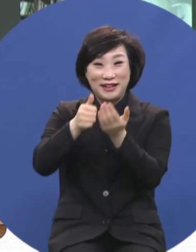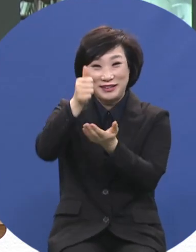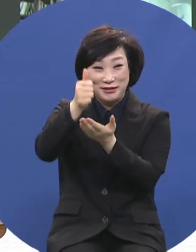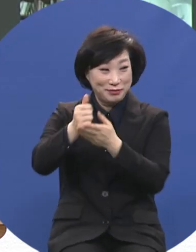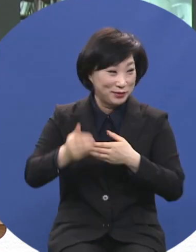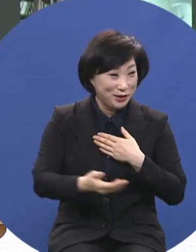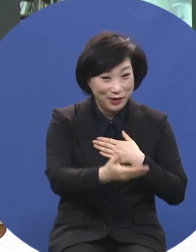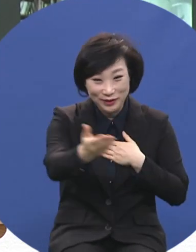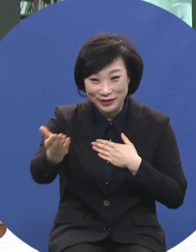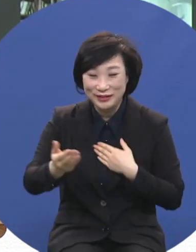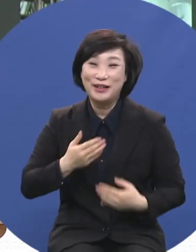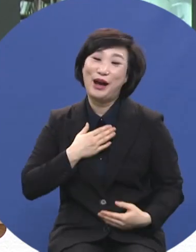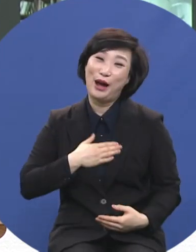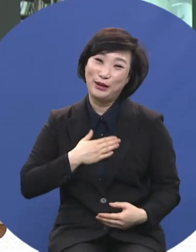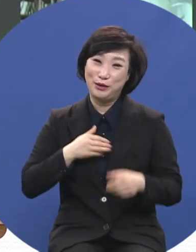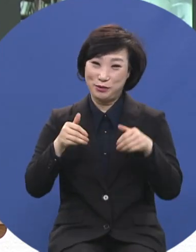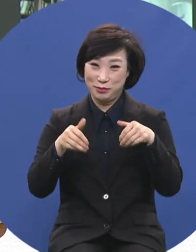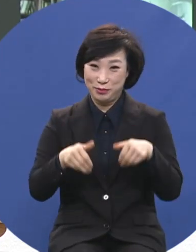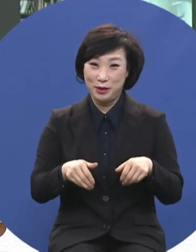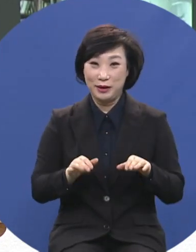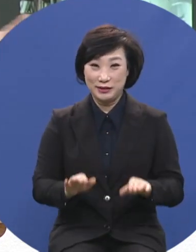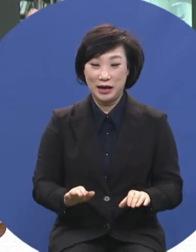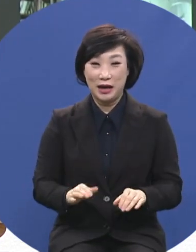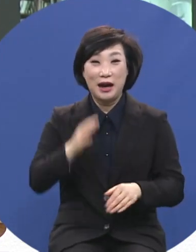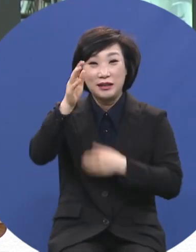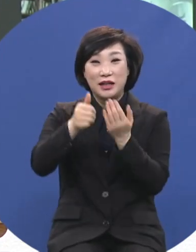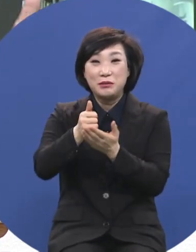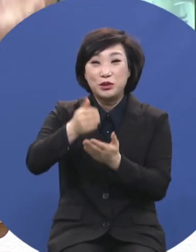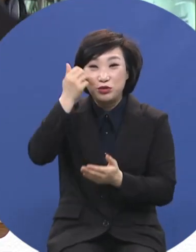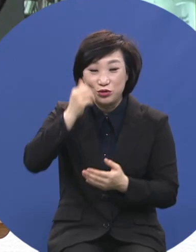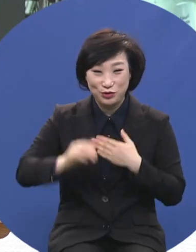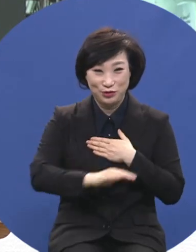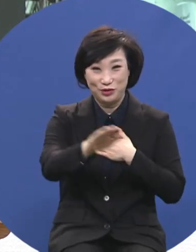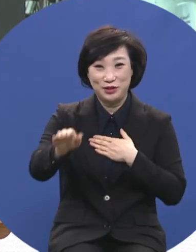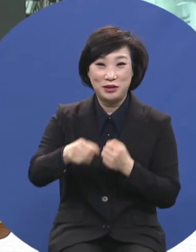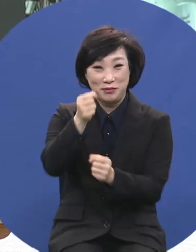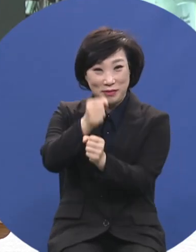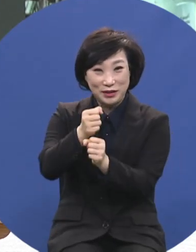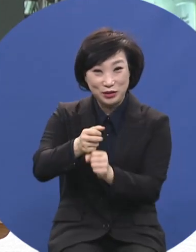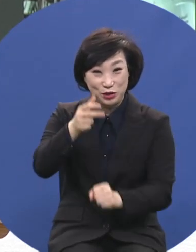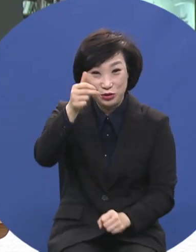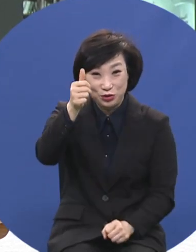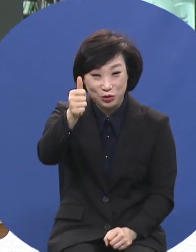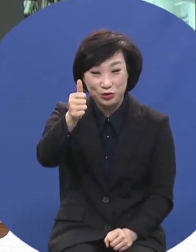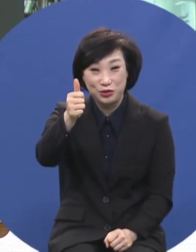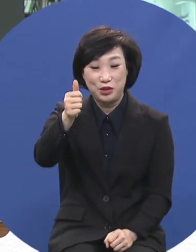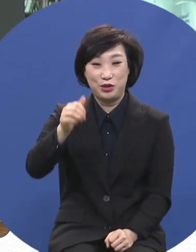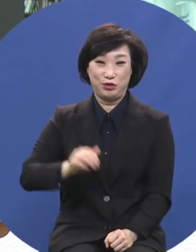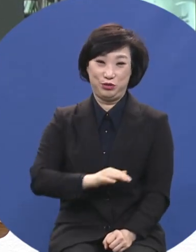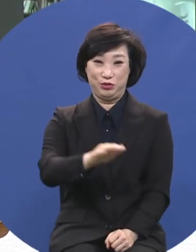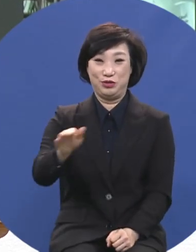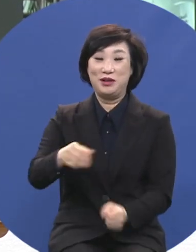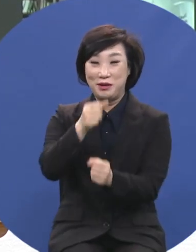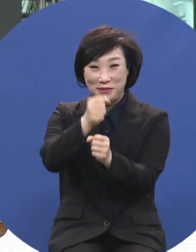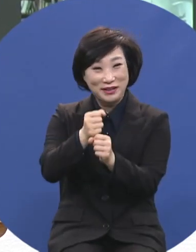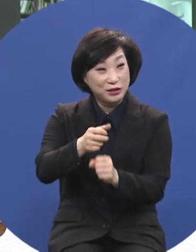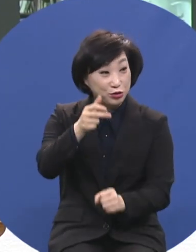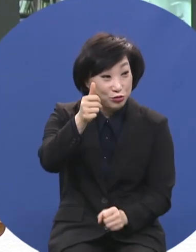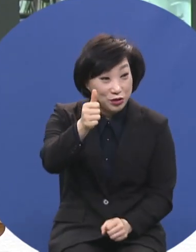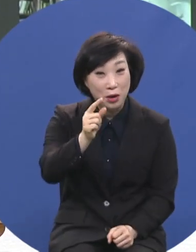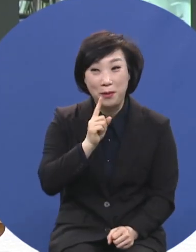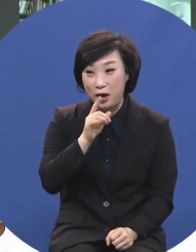줄 너희는 알지어다. 그는 우리를 지으신 자요 우리를 만드신